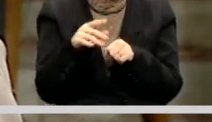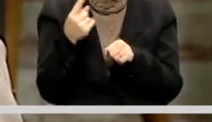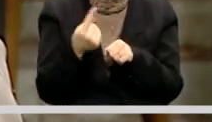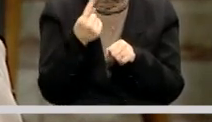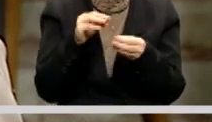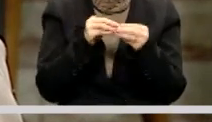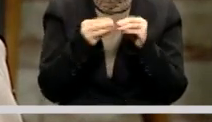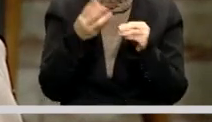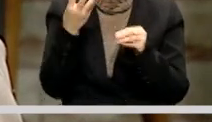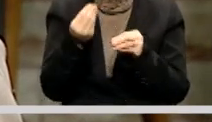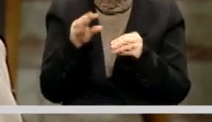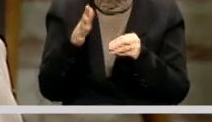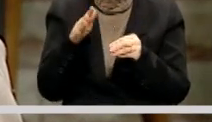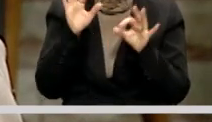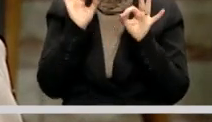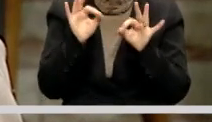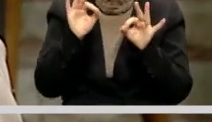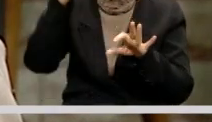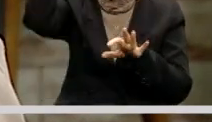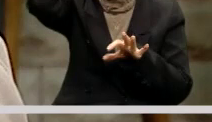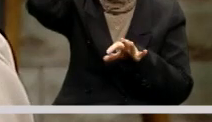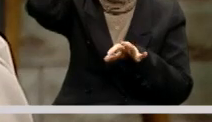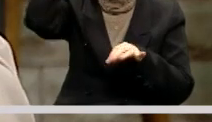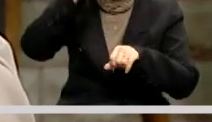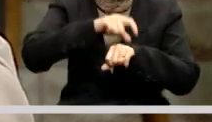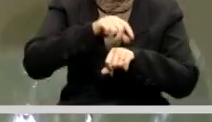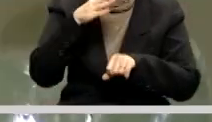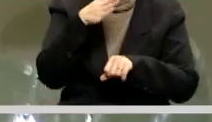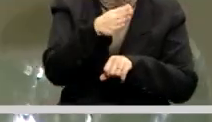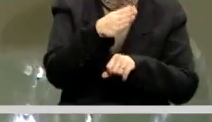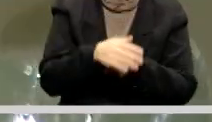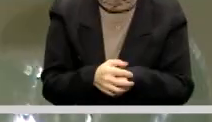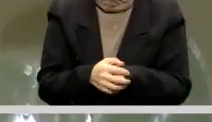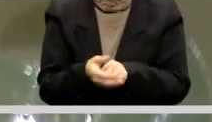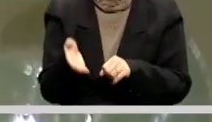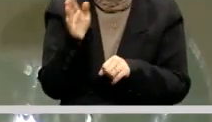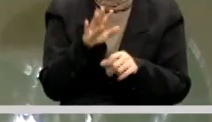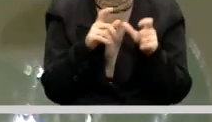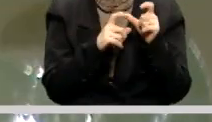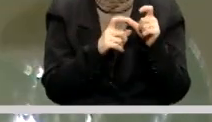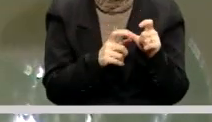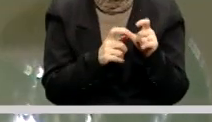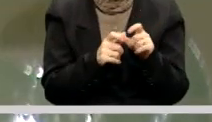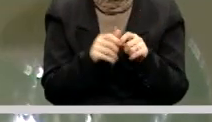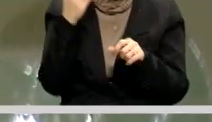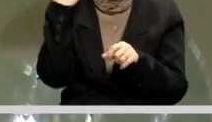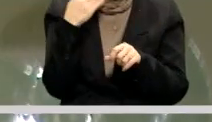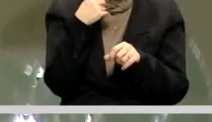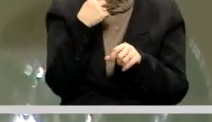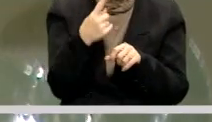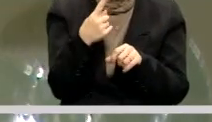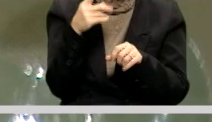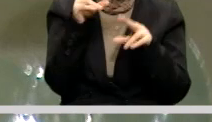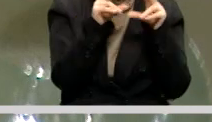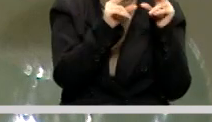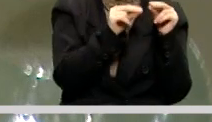bir nöroloğun görmesini öneririm. Peki bir diğer sorumuzda izleyicimiz demiş ki uyku kalitesini bozan